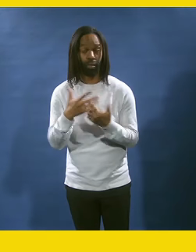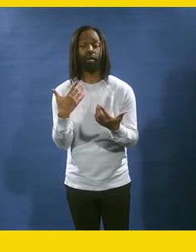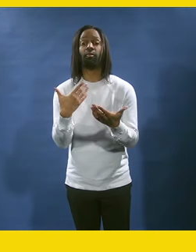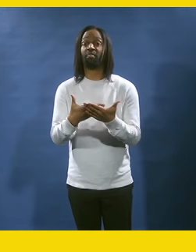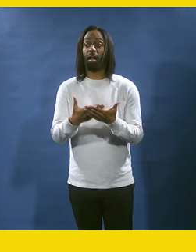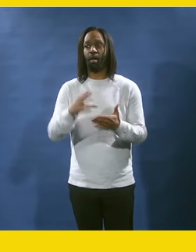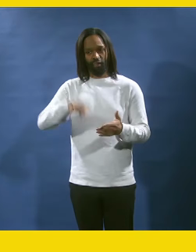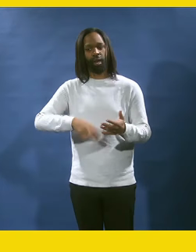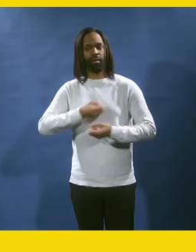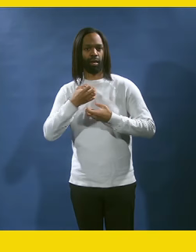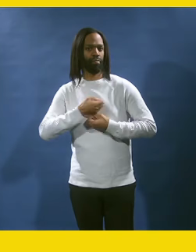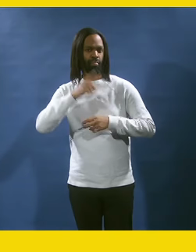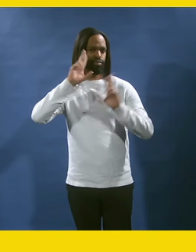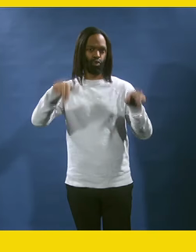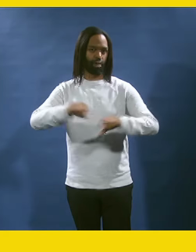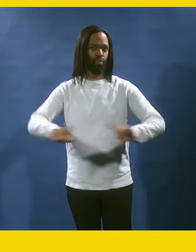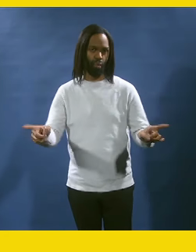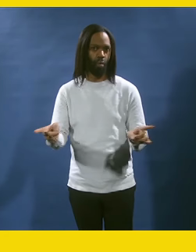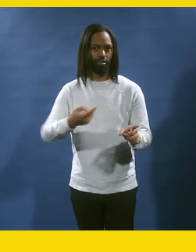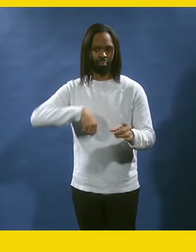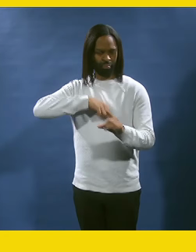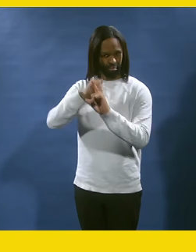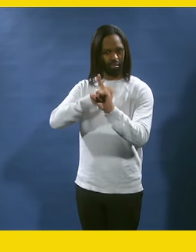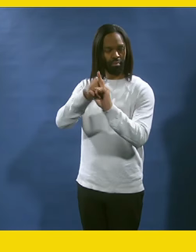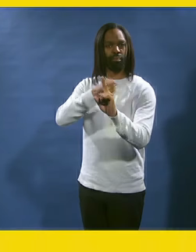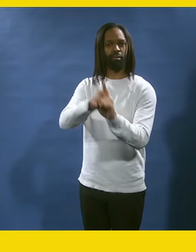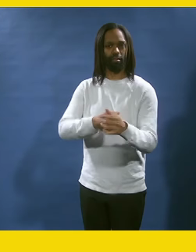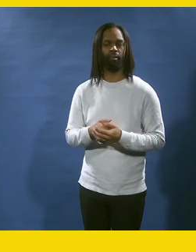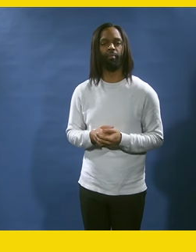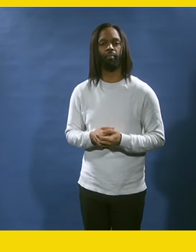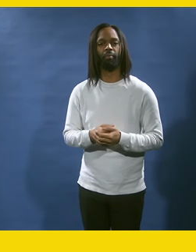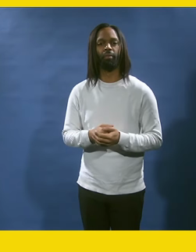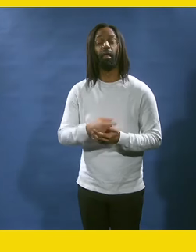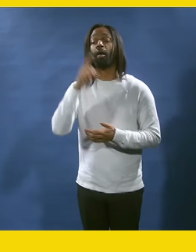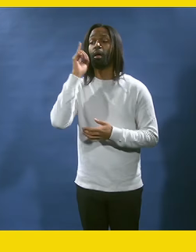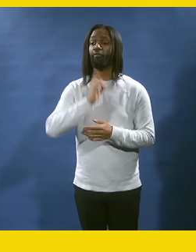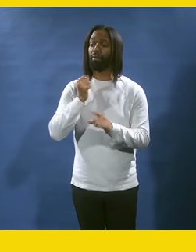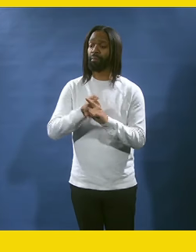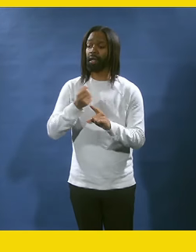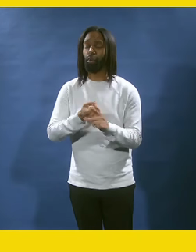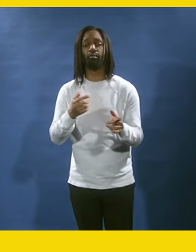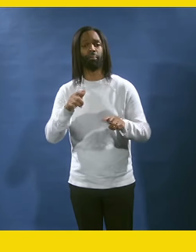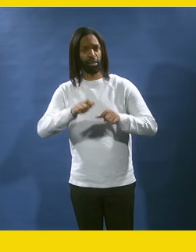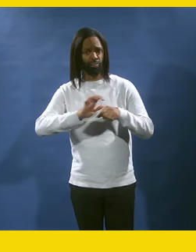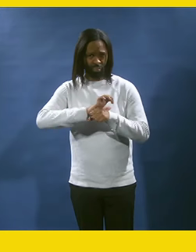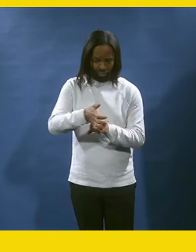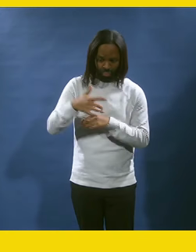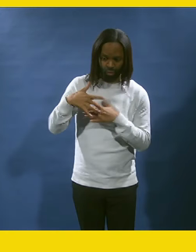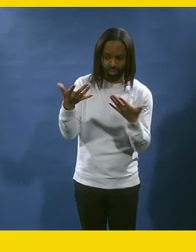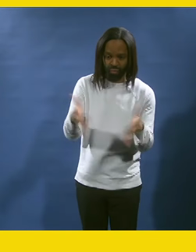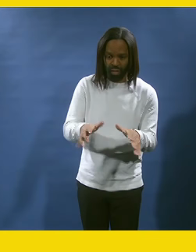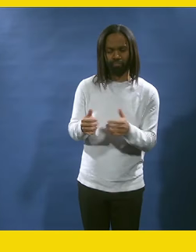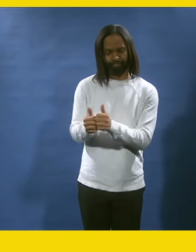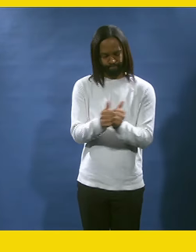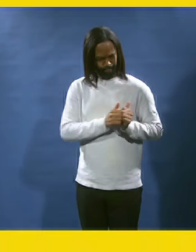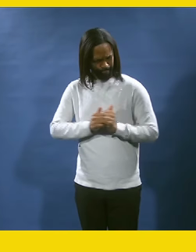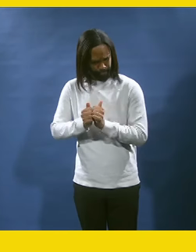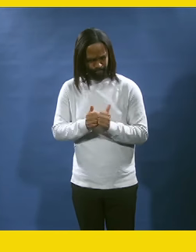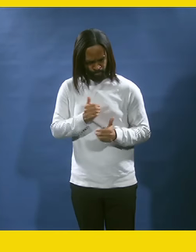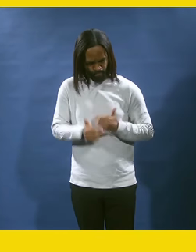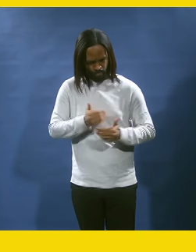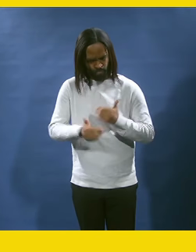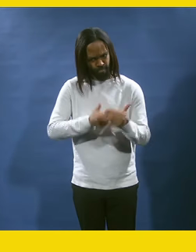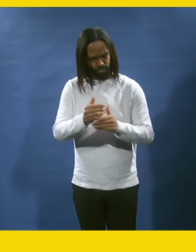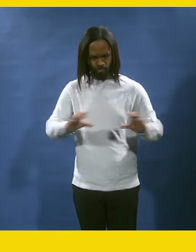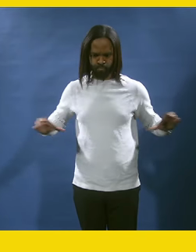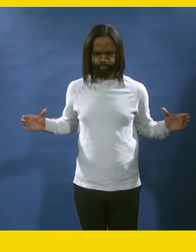Avec les associations, avec les militantes et les survivantes, nous agissons ensemble et nous continuons d'unir nos